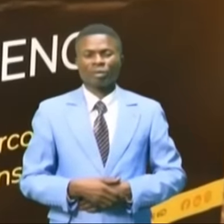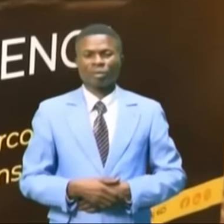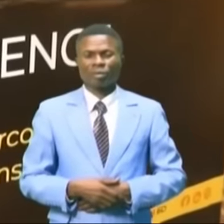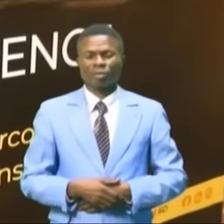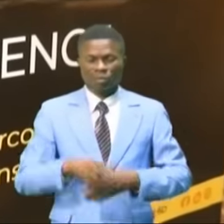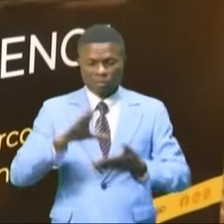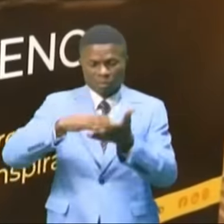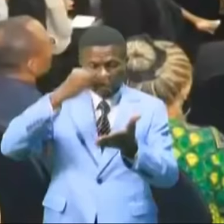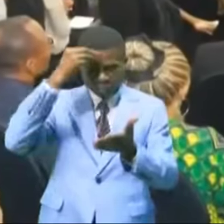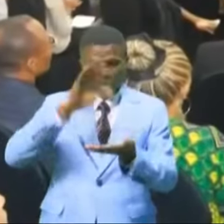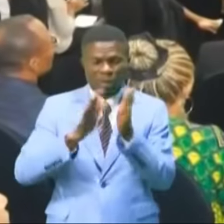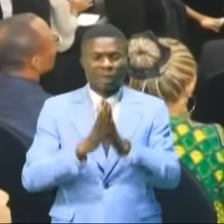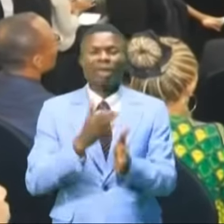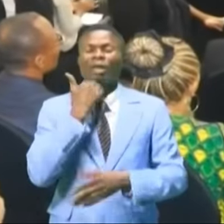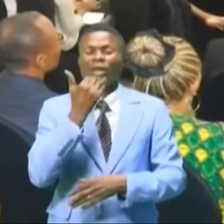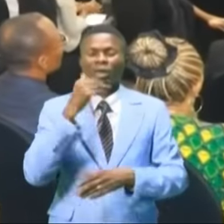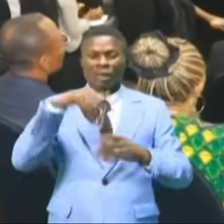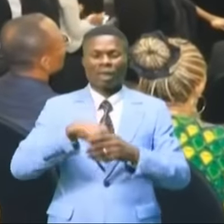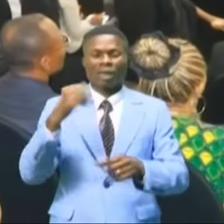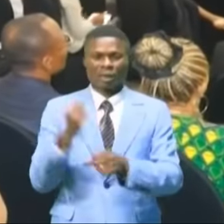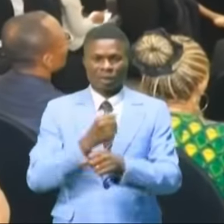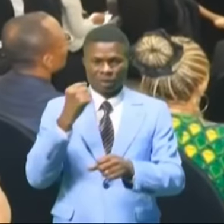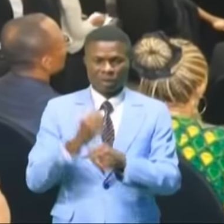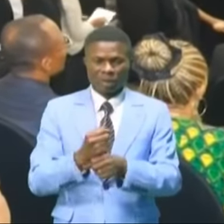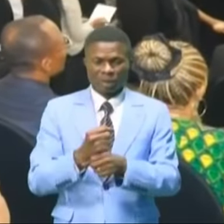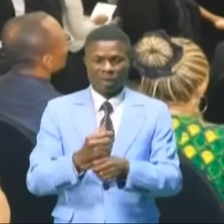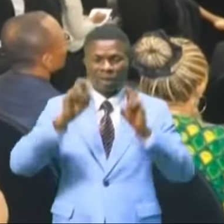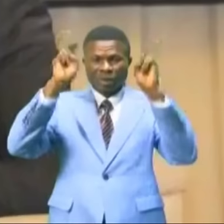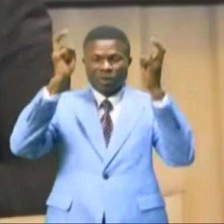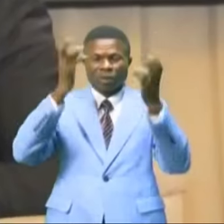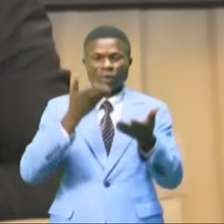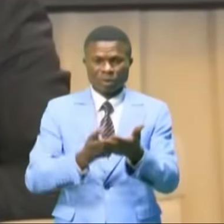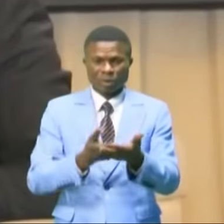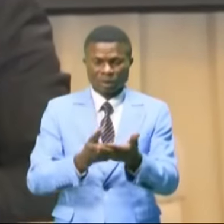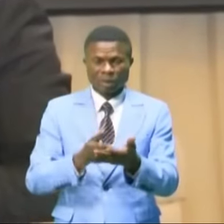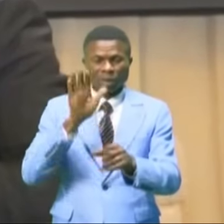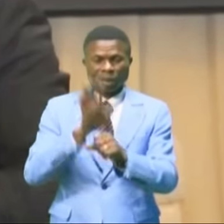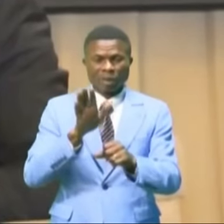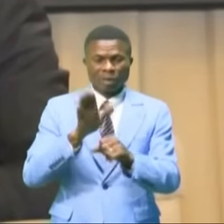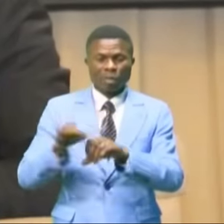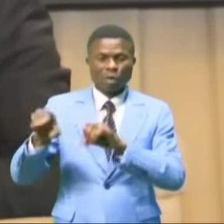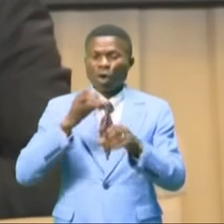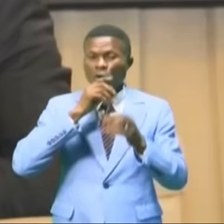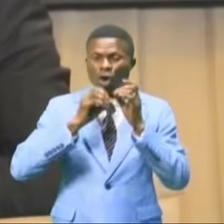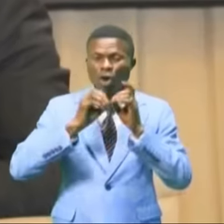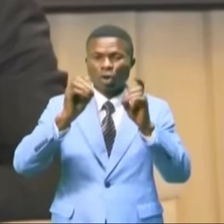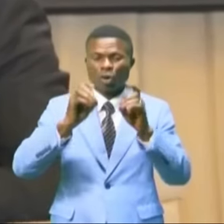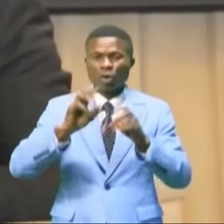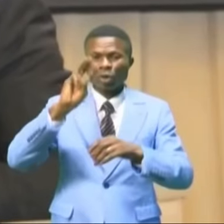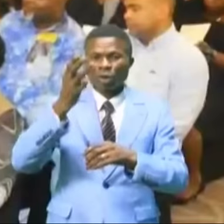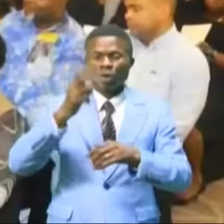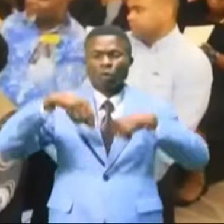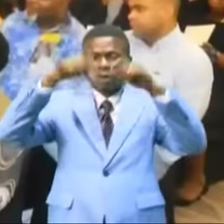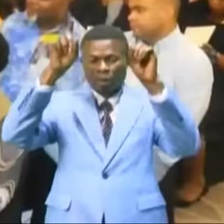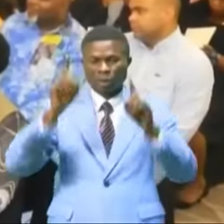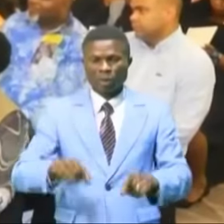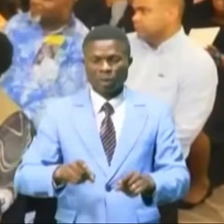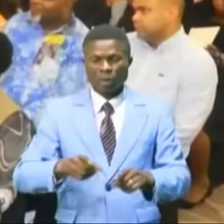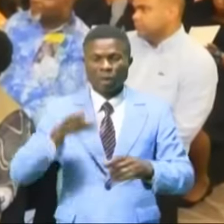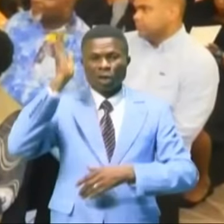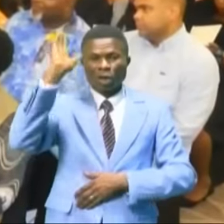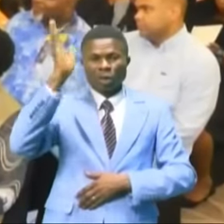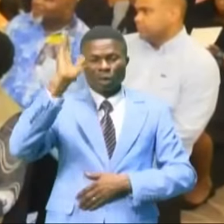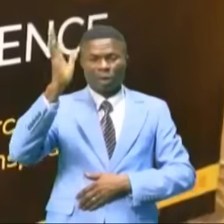Enrichir et s'enrichir au travail, c'est sous ces thèmes que les différents orateurs de la troisième édition de la